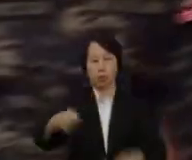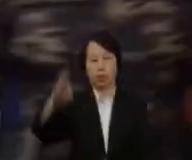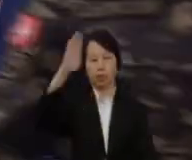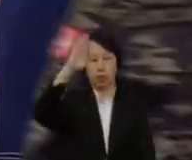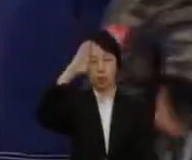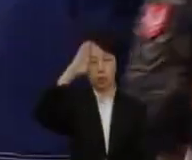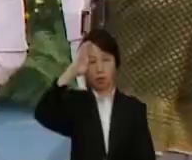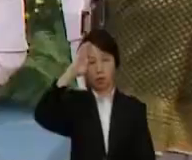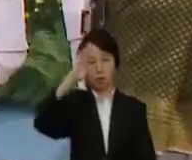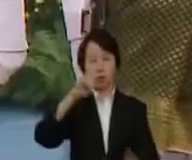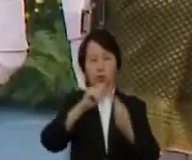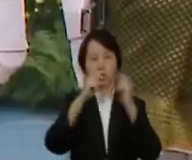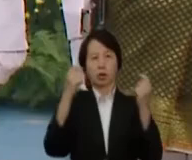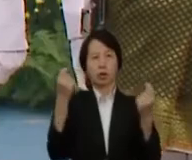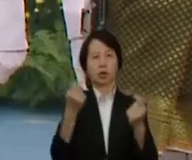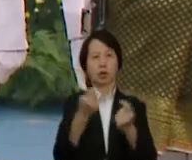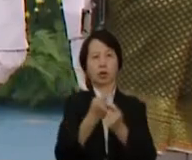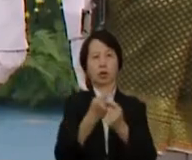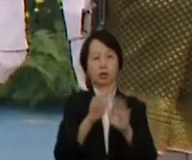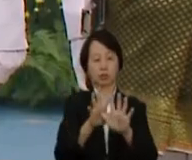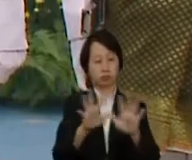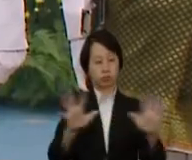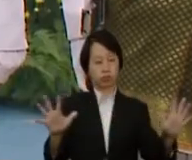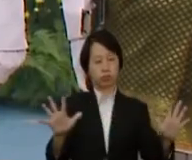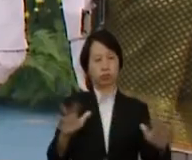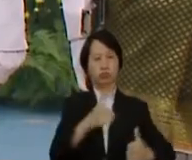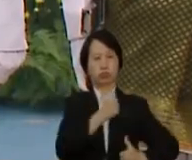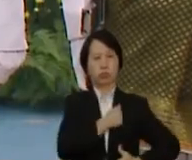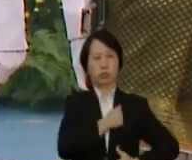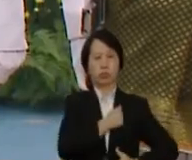perdana oleh pasukan kawalan kehormatan utama.